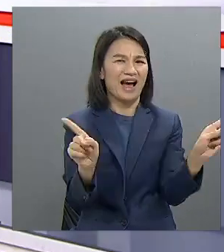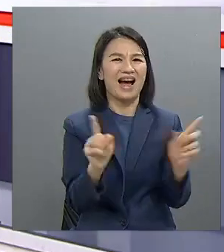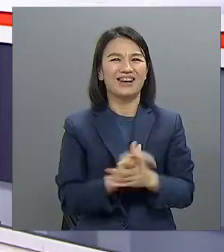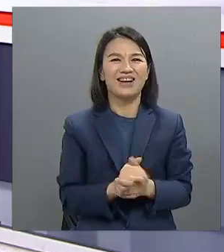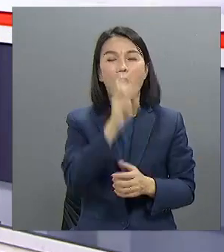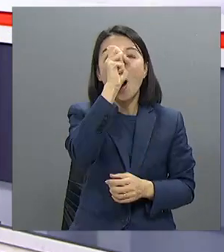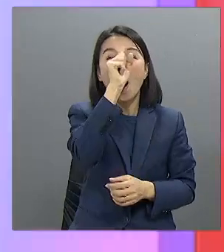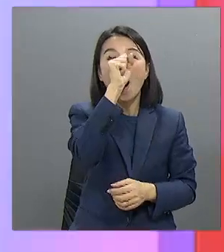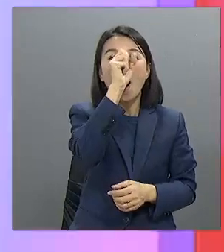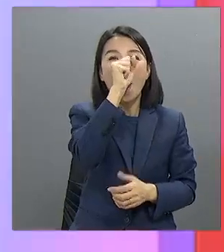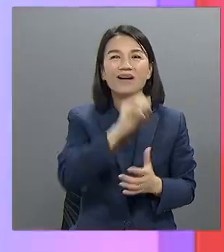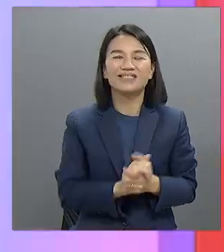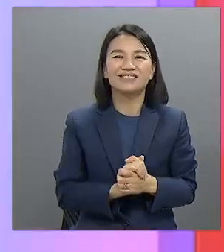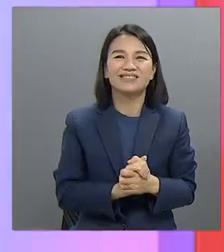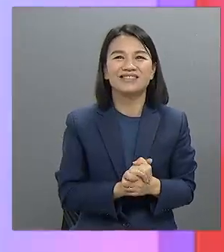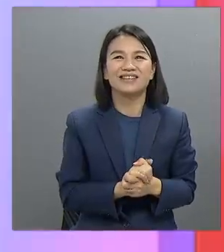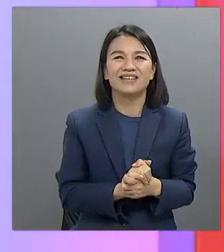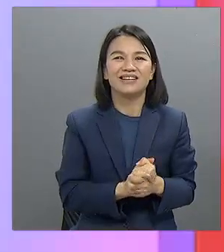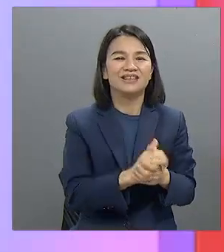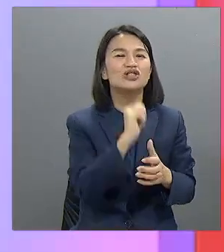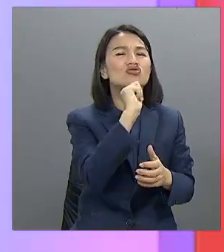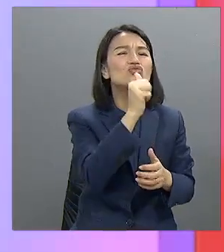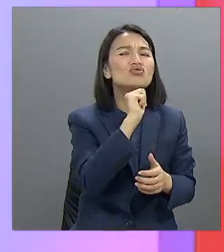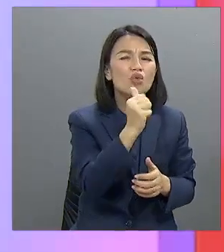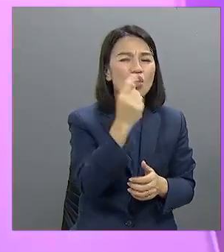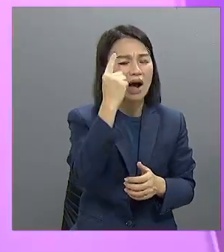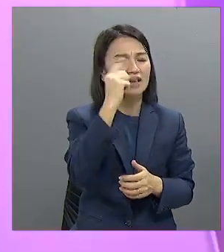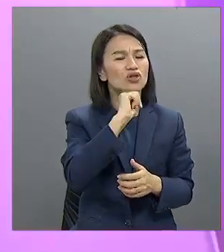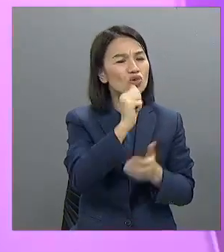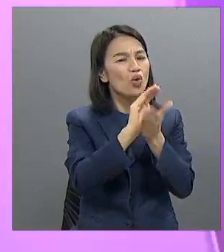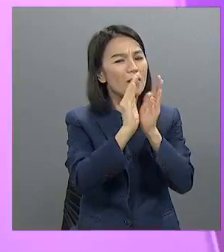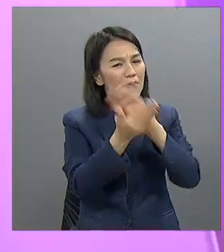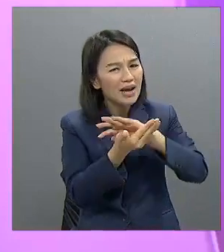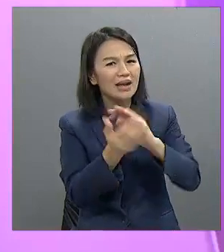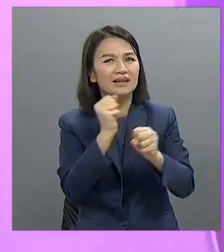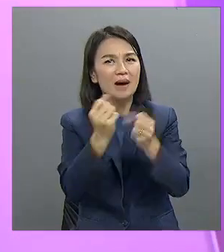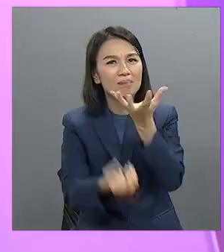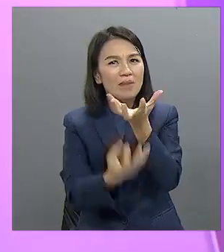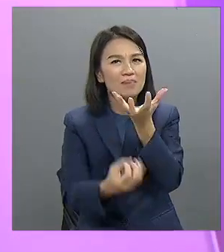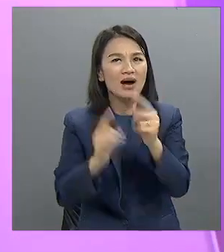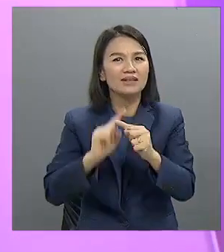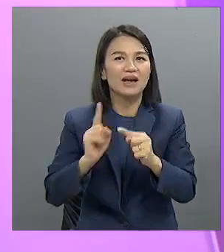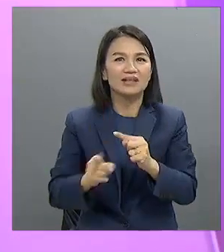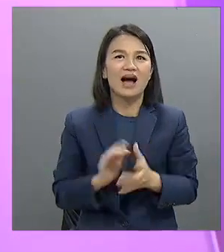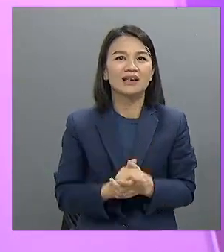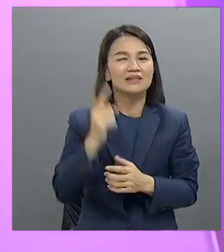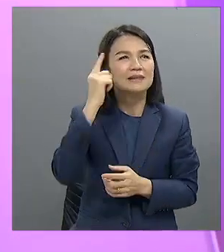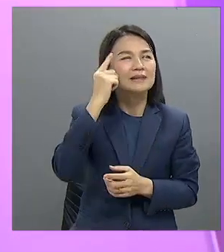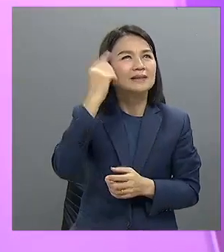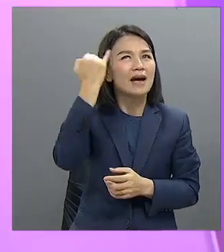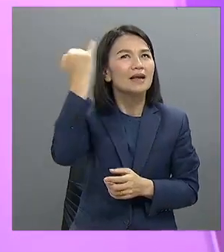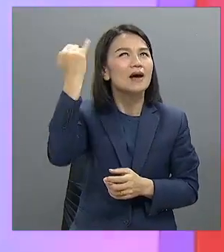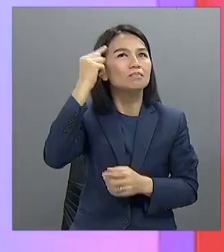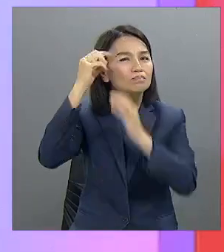แทนหรือว่าอาจจะเป็นถั่วที่ดัดแปลงมากลายเป็นเบคอนอะไร นี่แหละแพลนเบสกำลังมาไง ก็เป็น